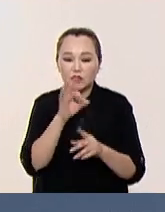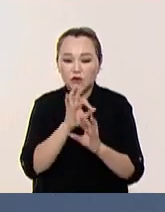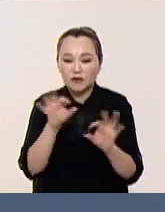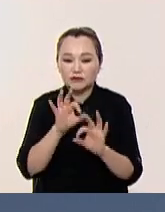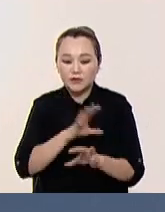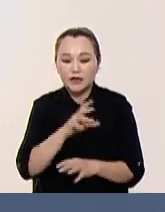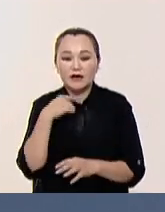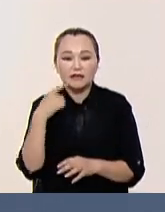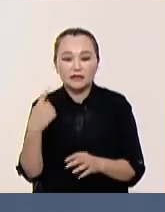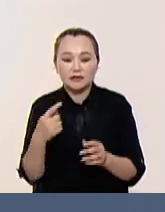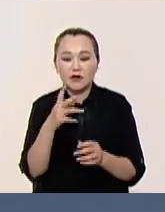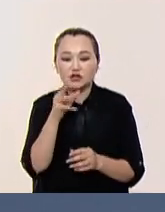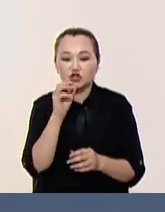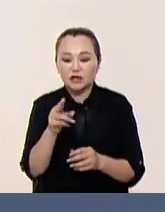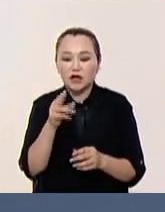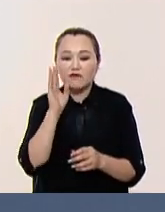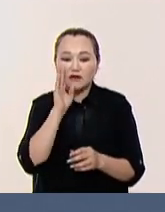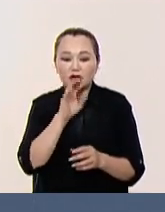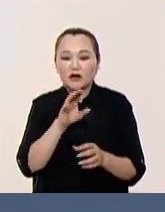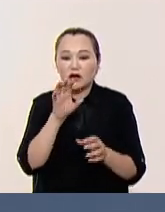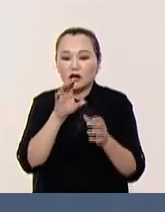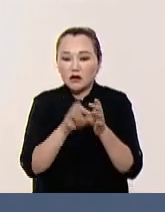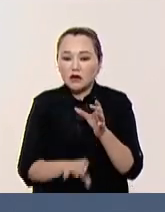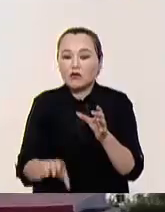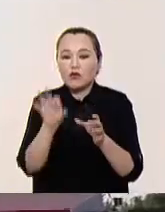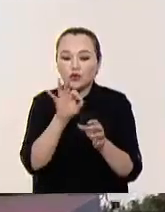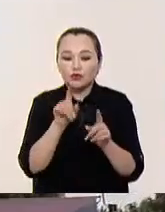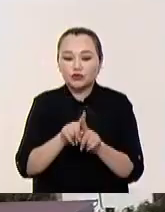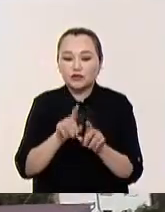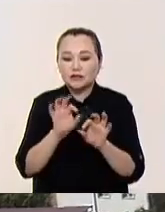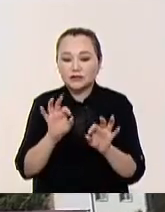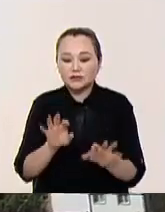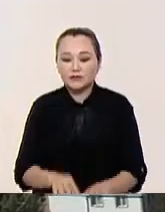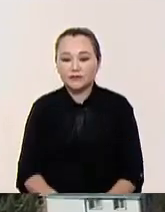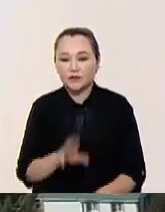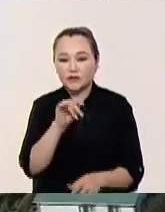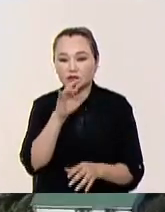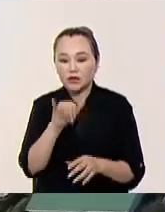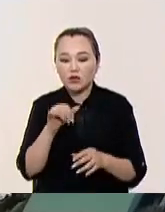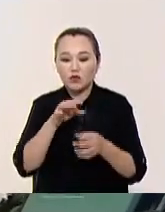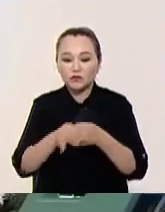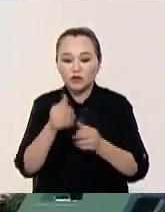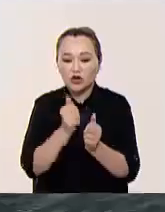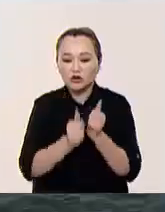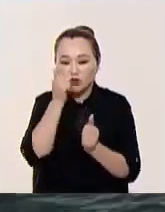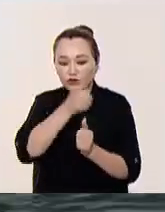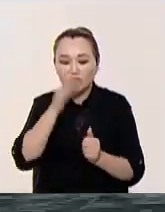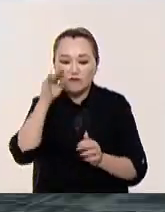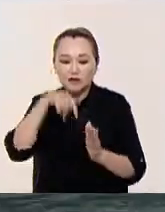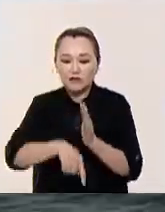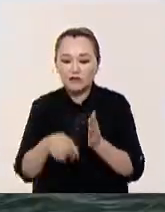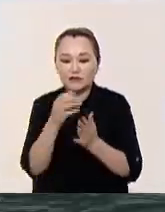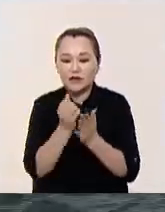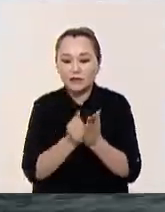Астрахань-Маңғышлақ су құбырының мәселесінде тоқталды. Атырау облысында жылдан жылға жер асты су қорлары